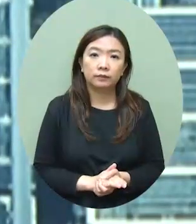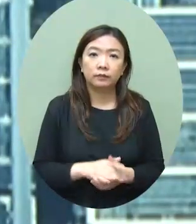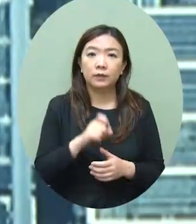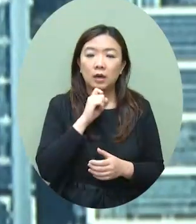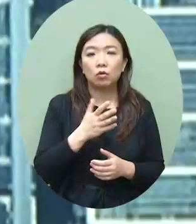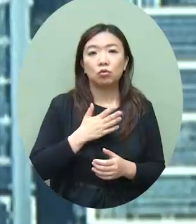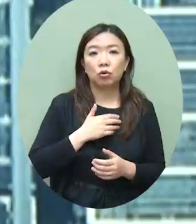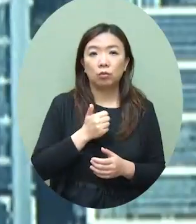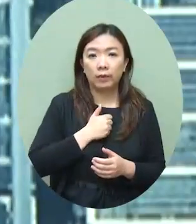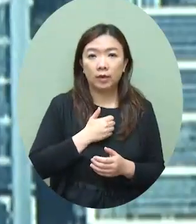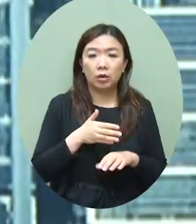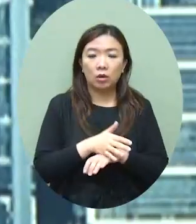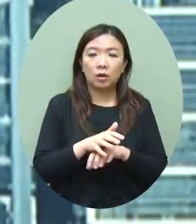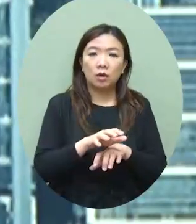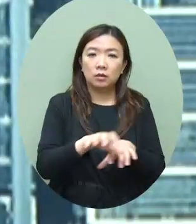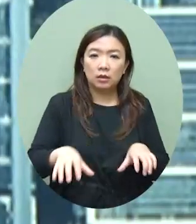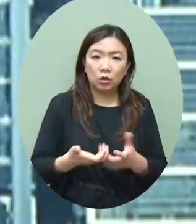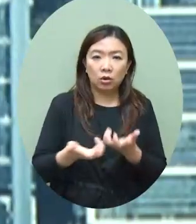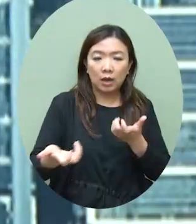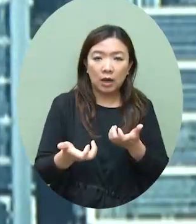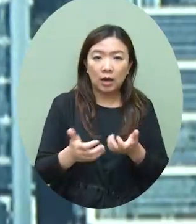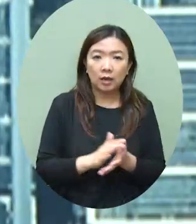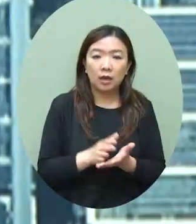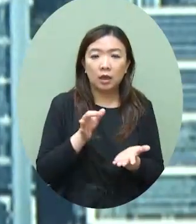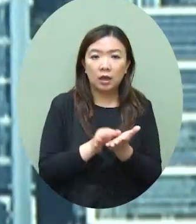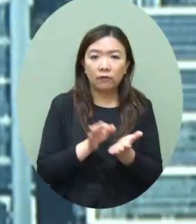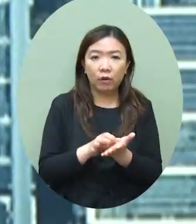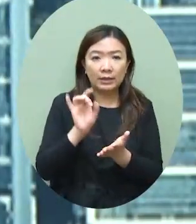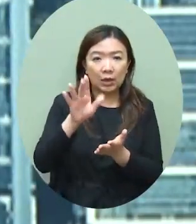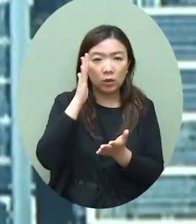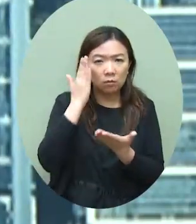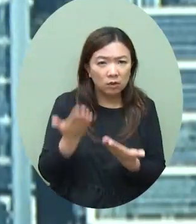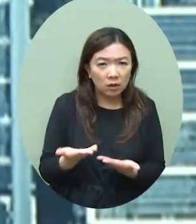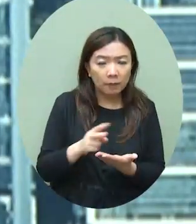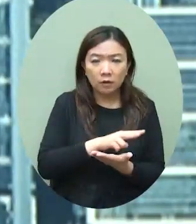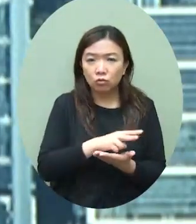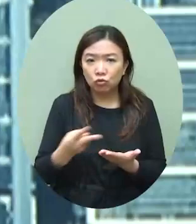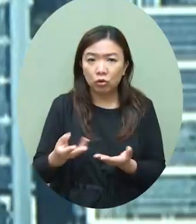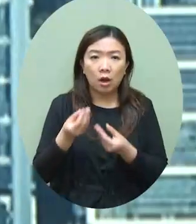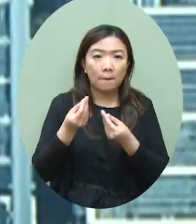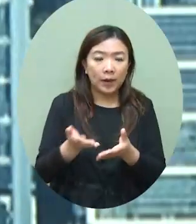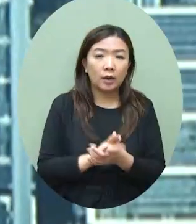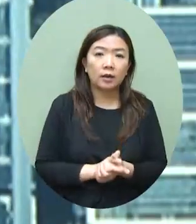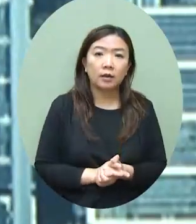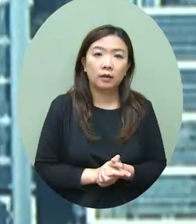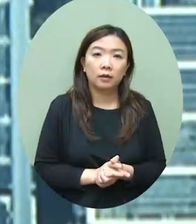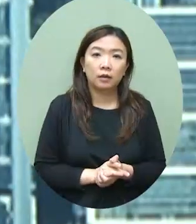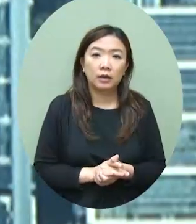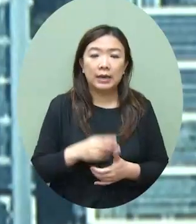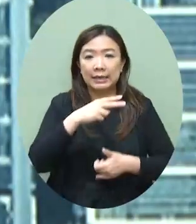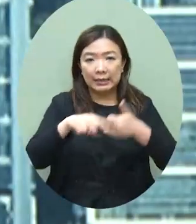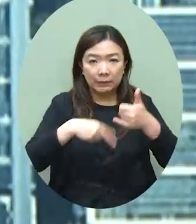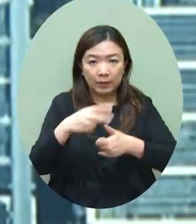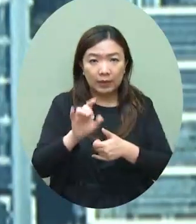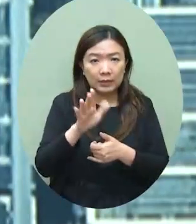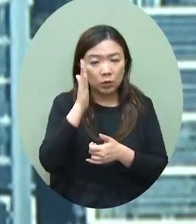咗做社區隔離設施嘅酒店，仲可唔可以騰空翻出嚟俾做檢疫嘅酒店咧？